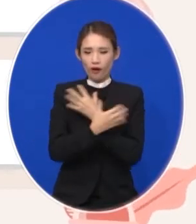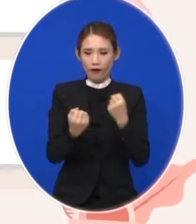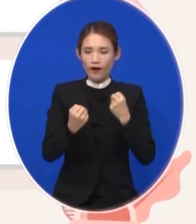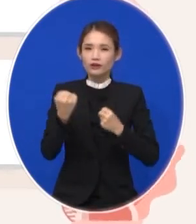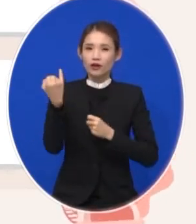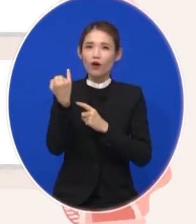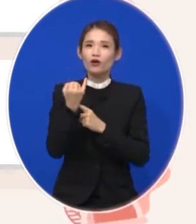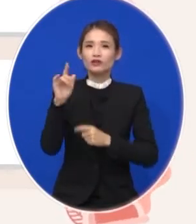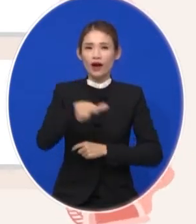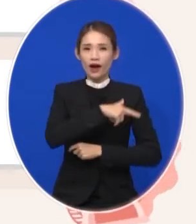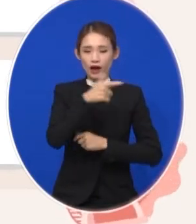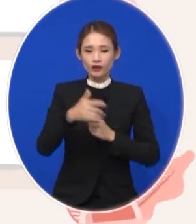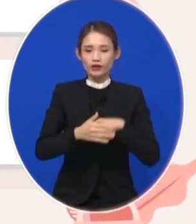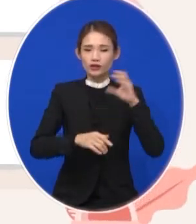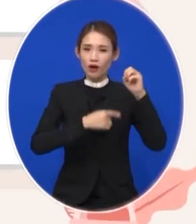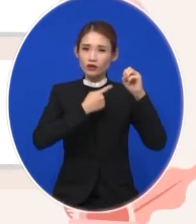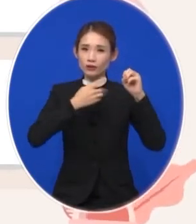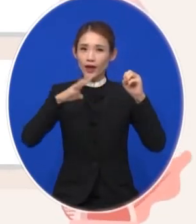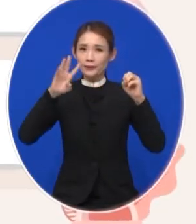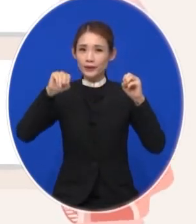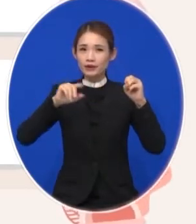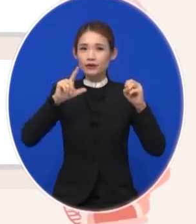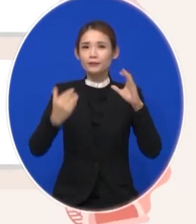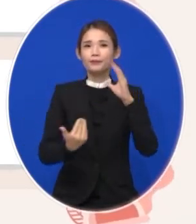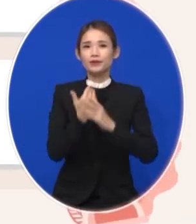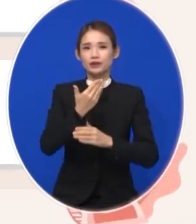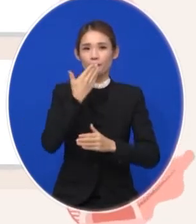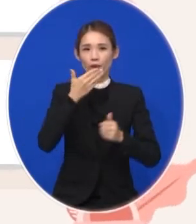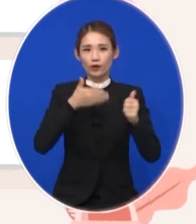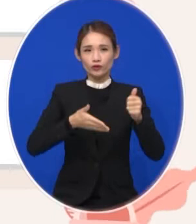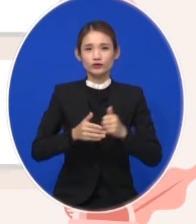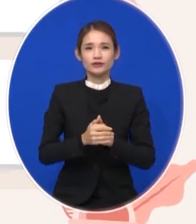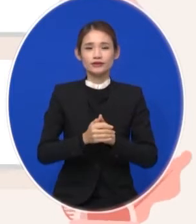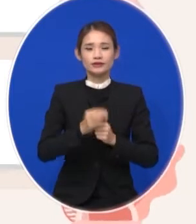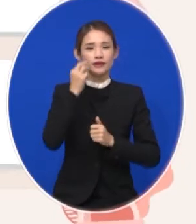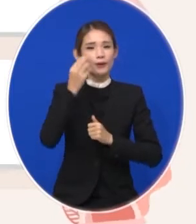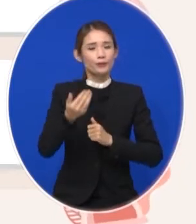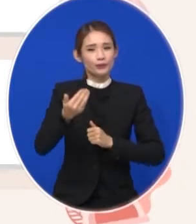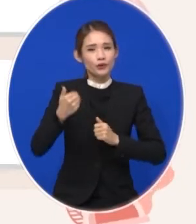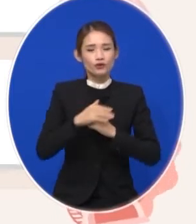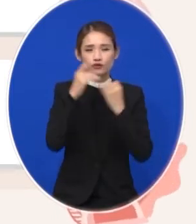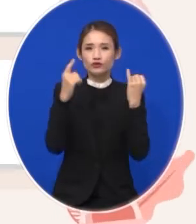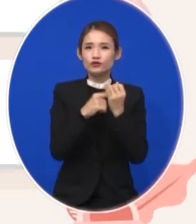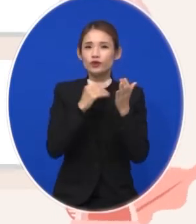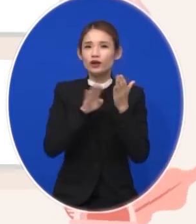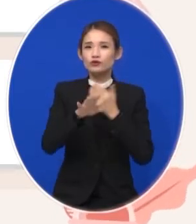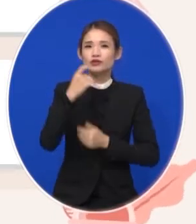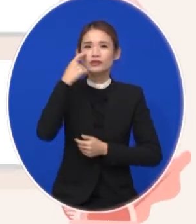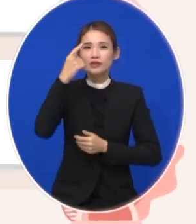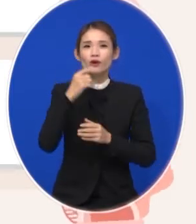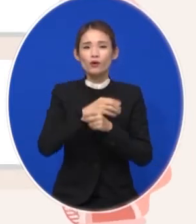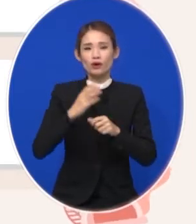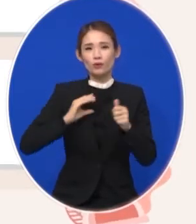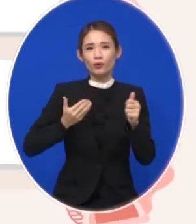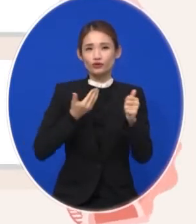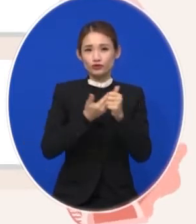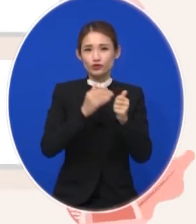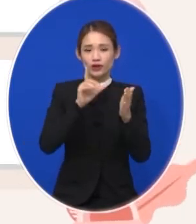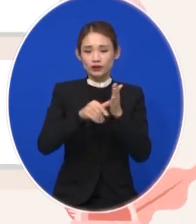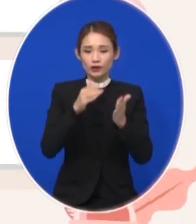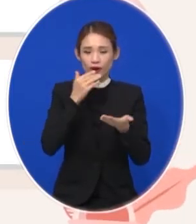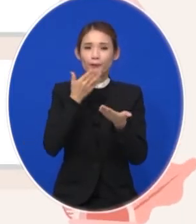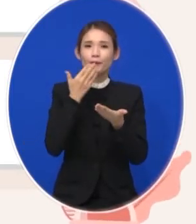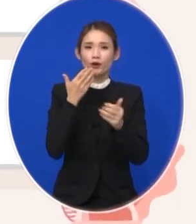엽산 0.4mg 이상 복용. 임신 3개월 전부터 출산 후 1개월까지 수유 중에도 복용.